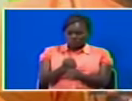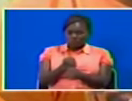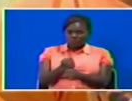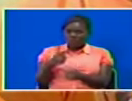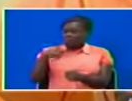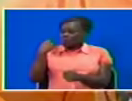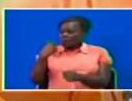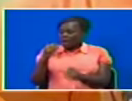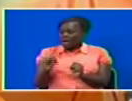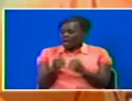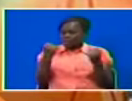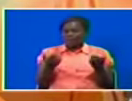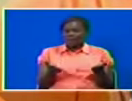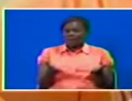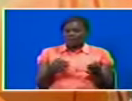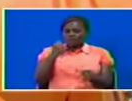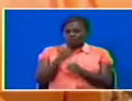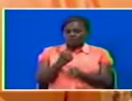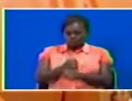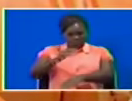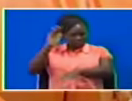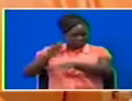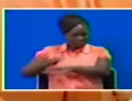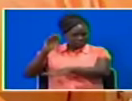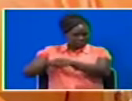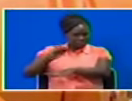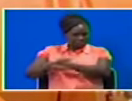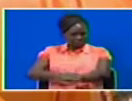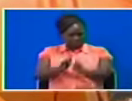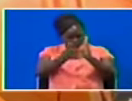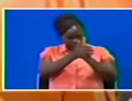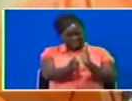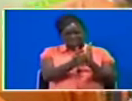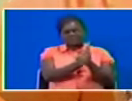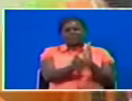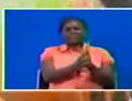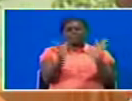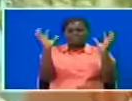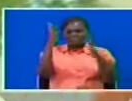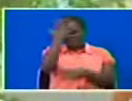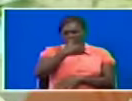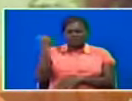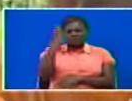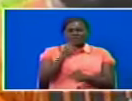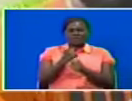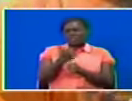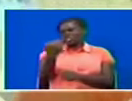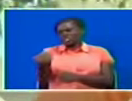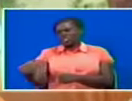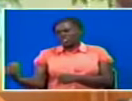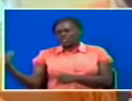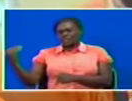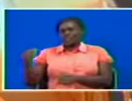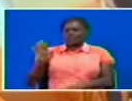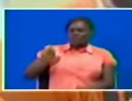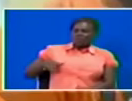kazi ambayo imefanyika hapa ni kazi maradufu. Tena maridadi, sio? Sasa